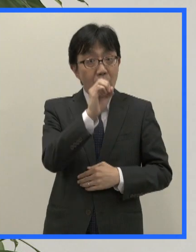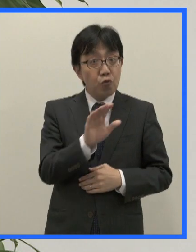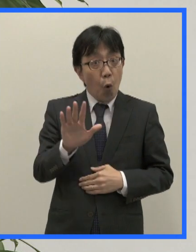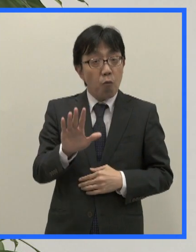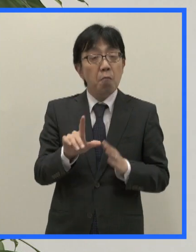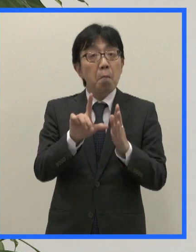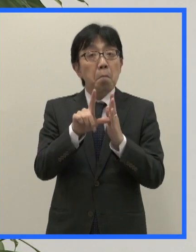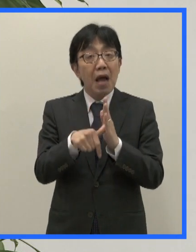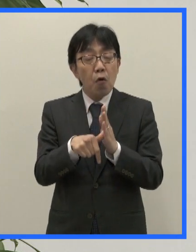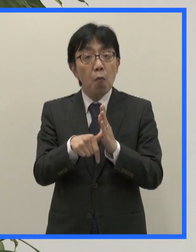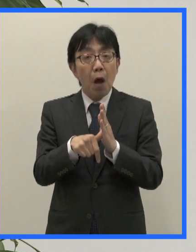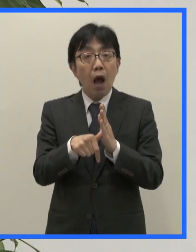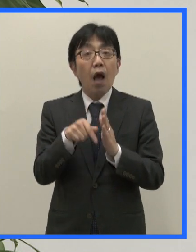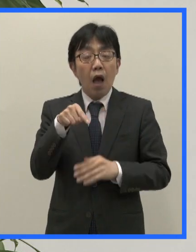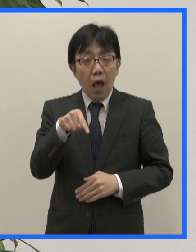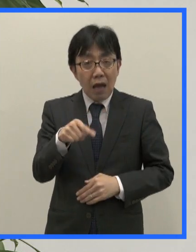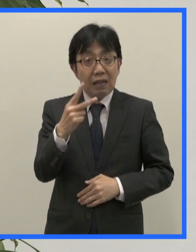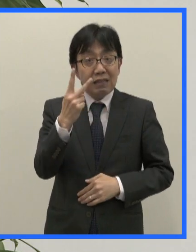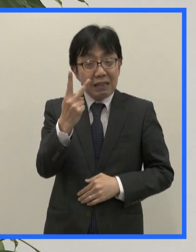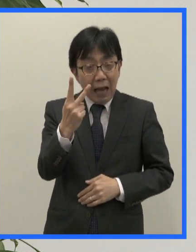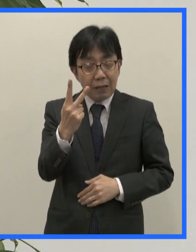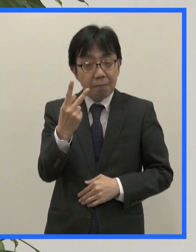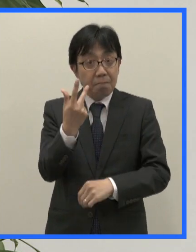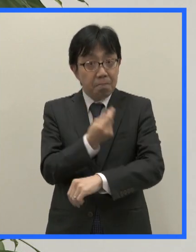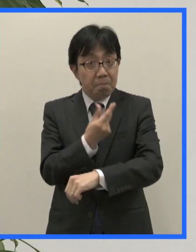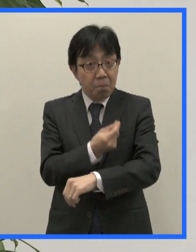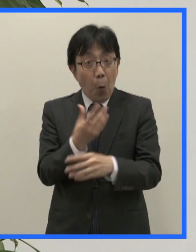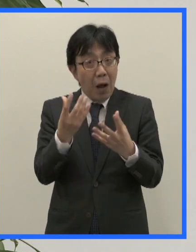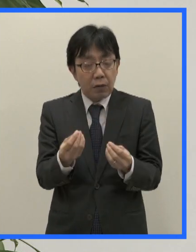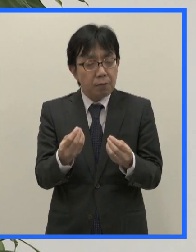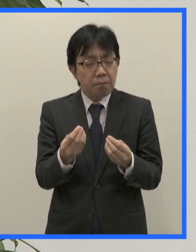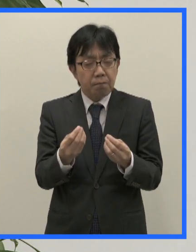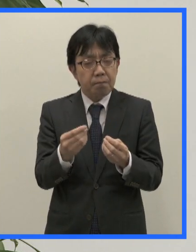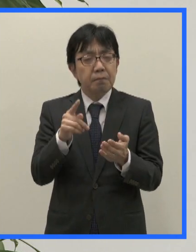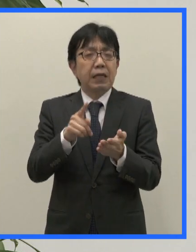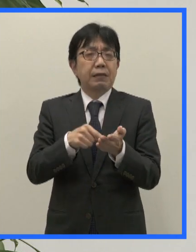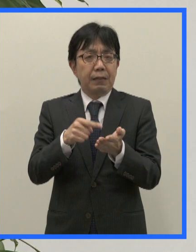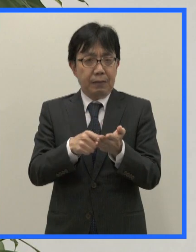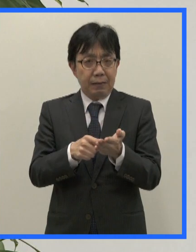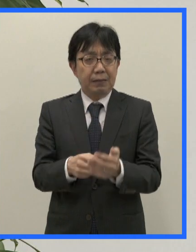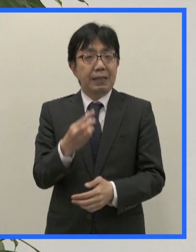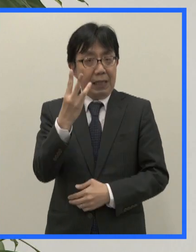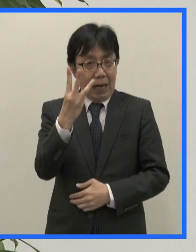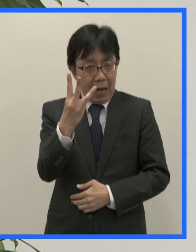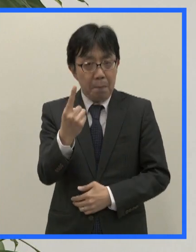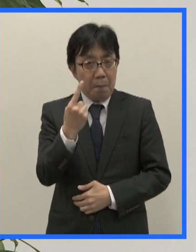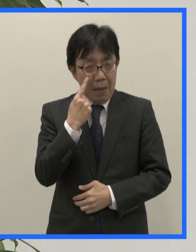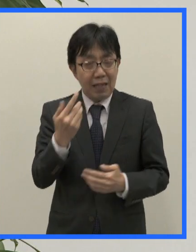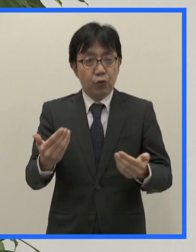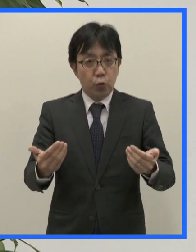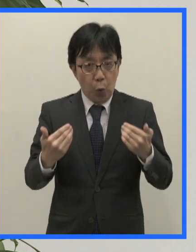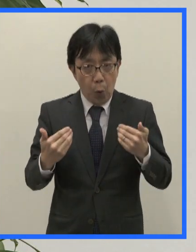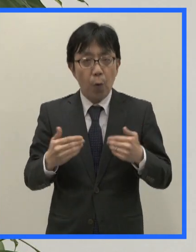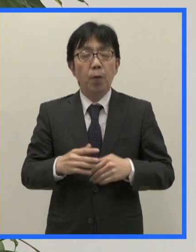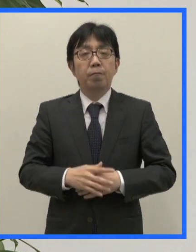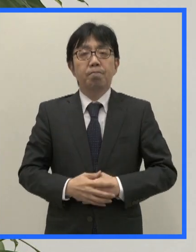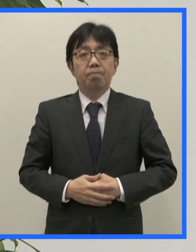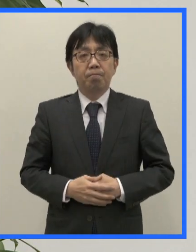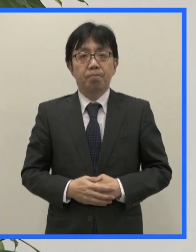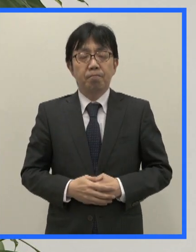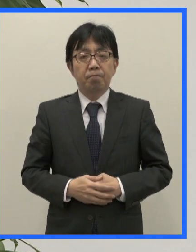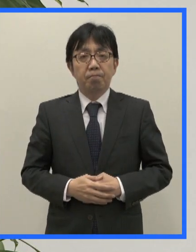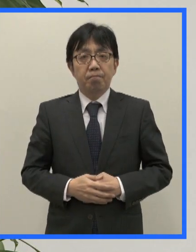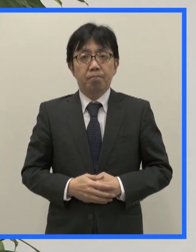対抗するためには2回の摂取だけでは不十分高い効果を得るためにぜひ3回目の接種をお願いし